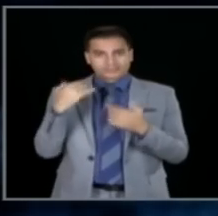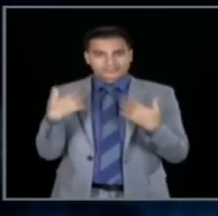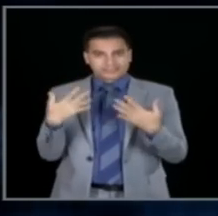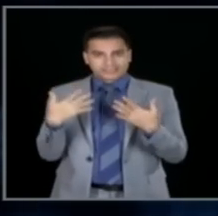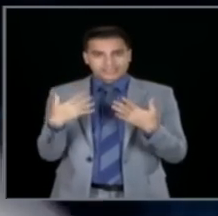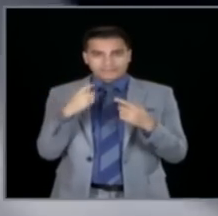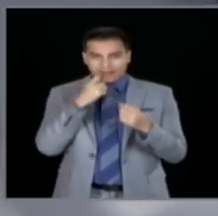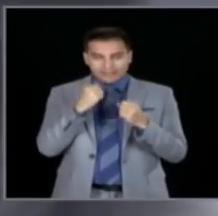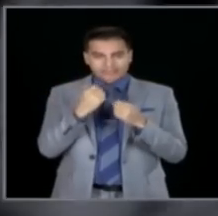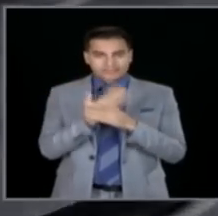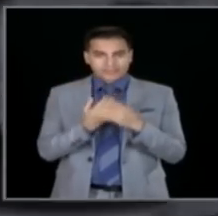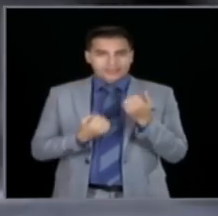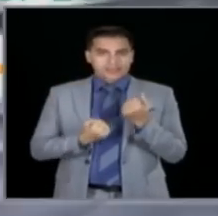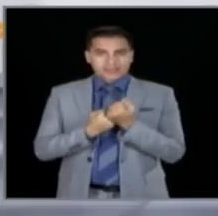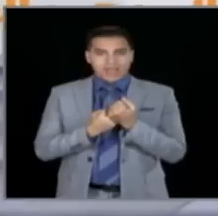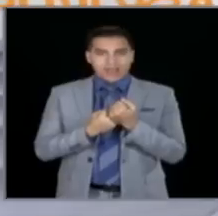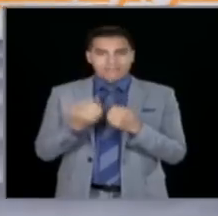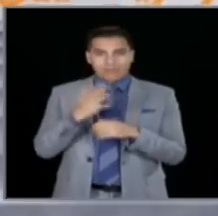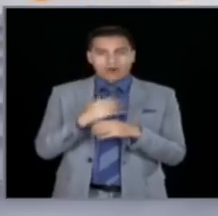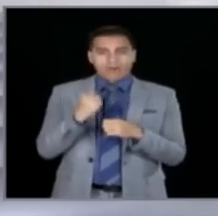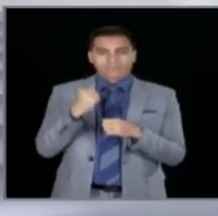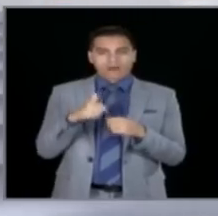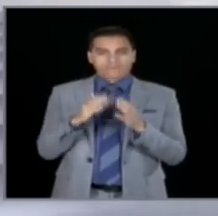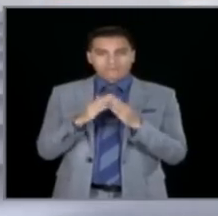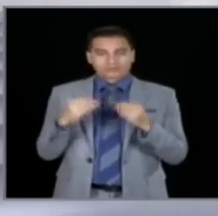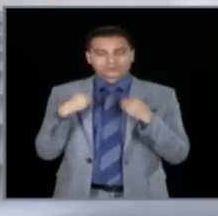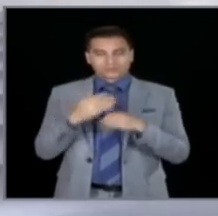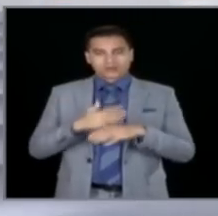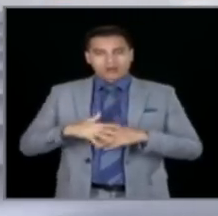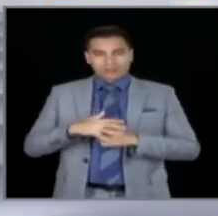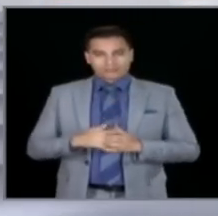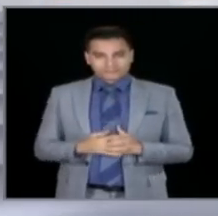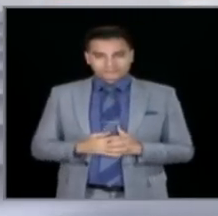937,500 جنيه من البنك الأهلي لرعاية أبطال مصر الرياضيين.